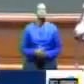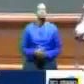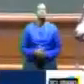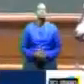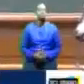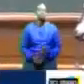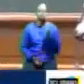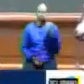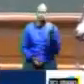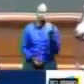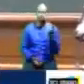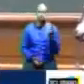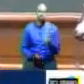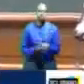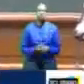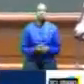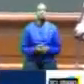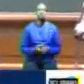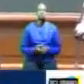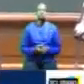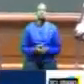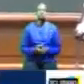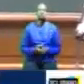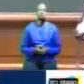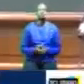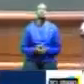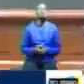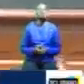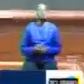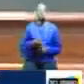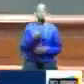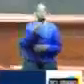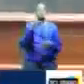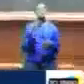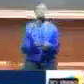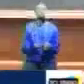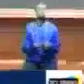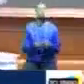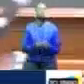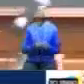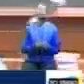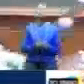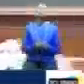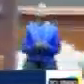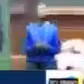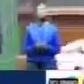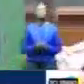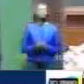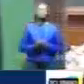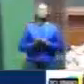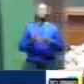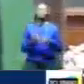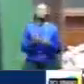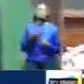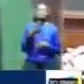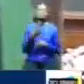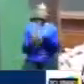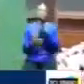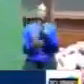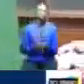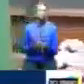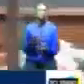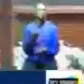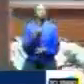rassemblé comprend ça. Makutano mnaelewa. Mes soeurs. Madada. Il n'y aura pas une